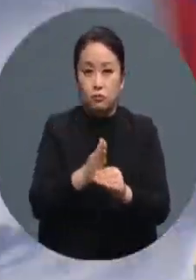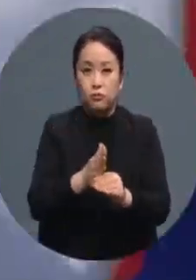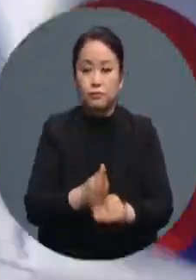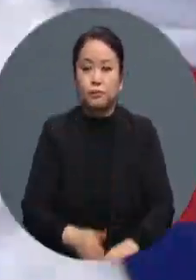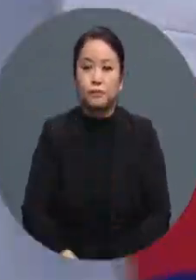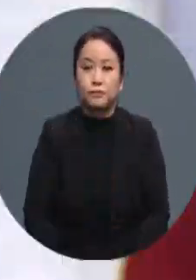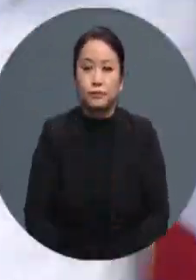송광호입니다